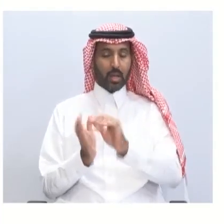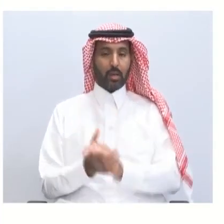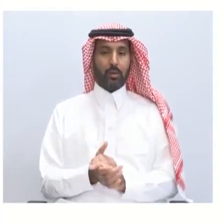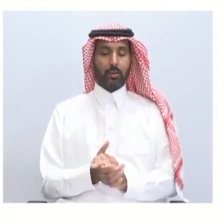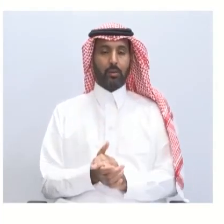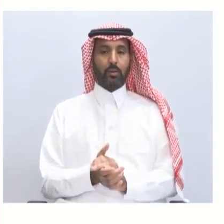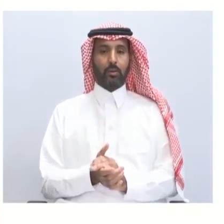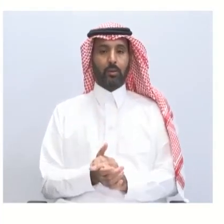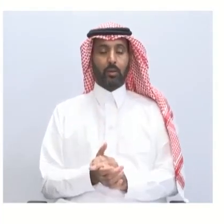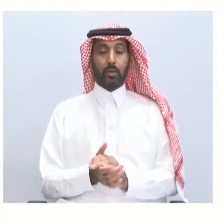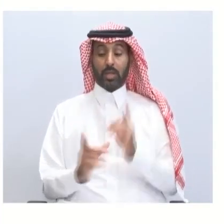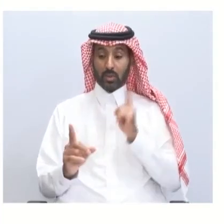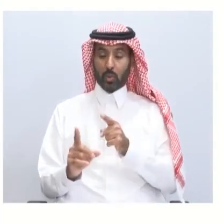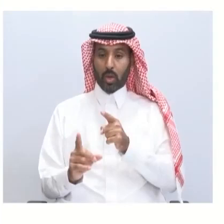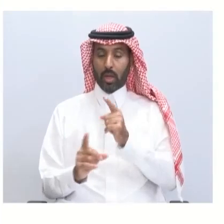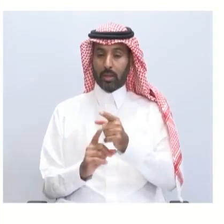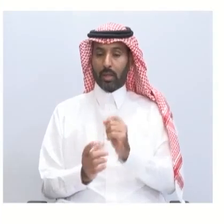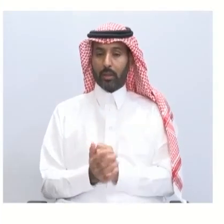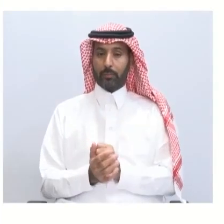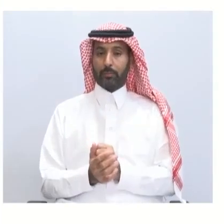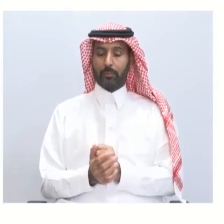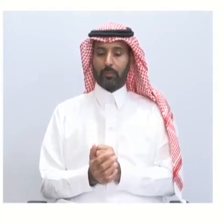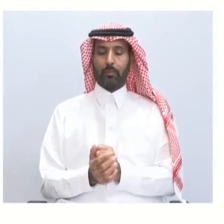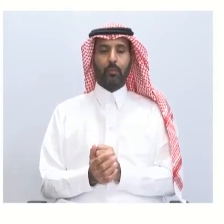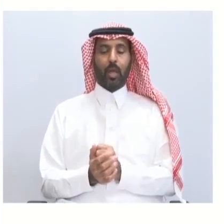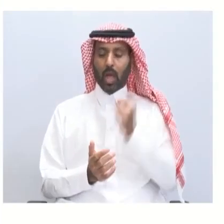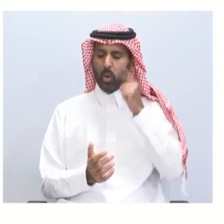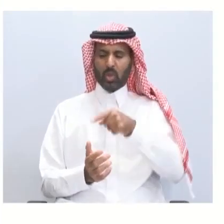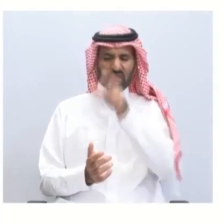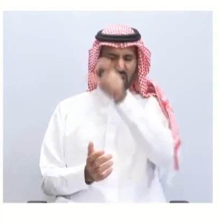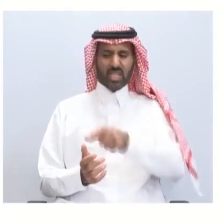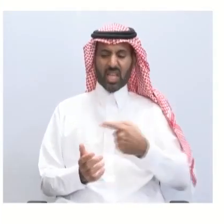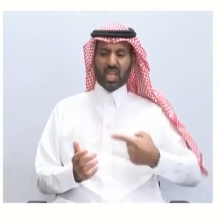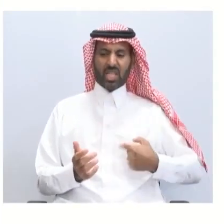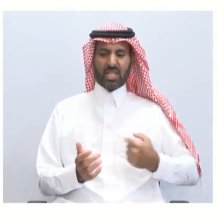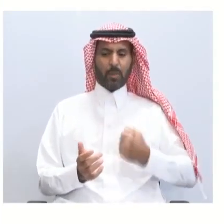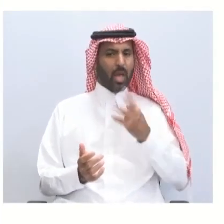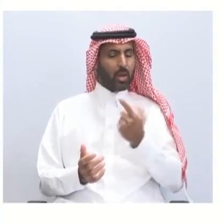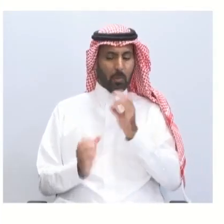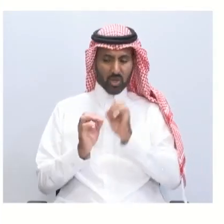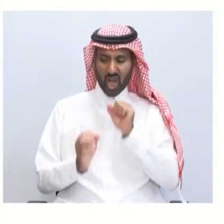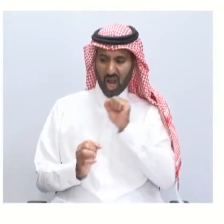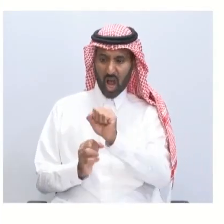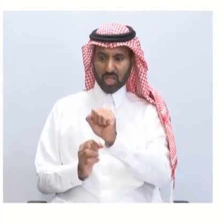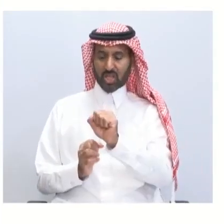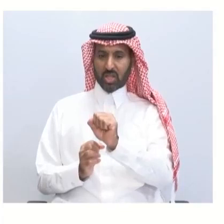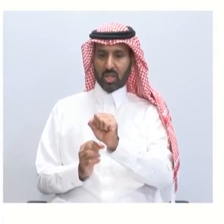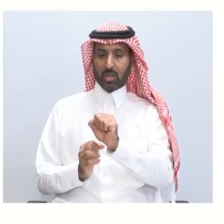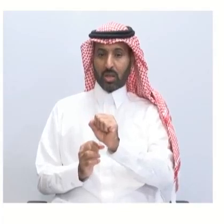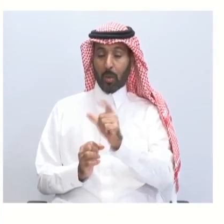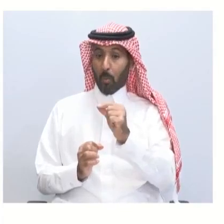الخاصه تدل هي تدل على هويه الشخص بشكل مخصوص كونها